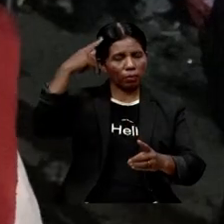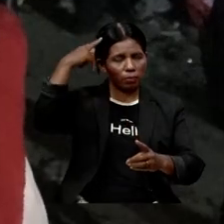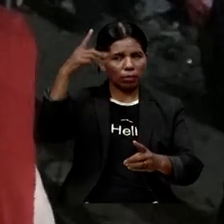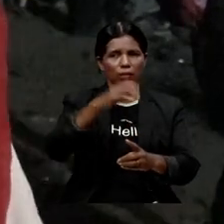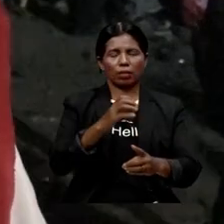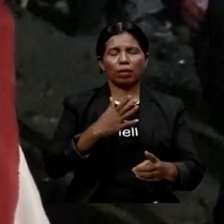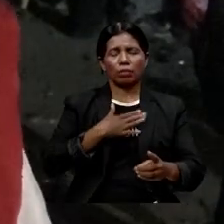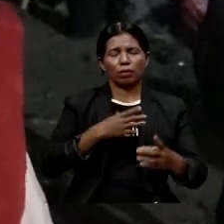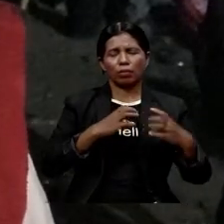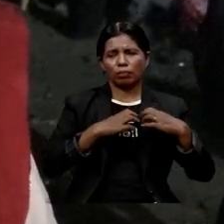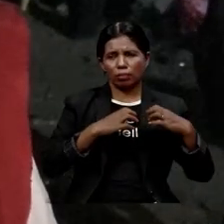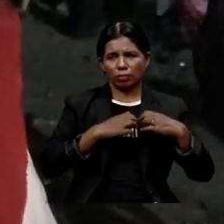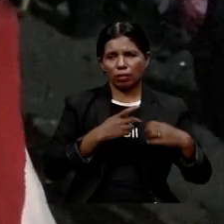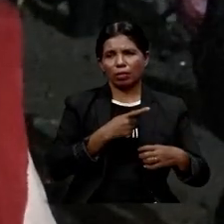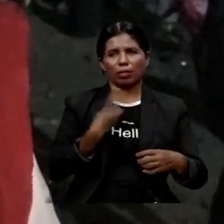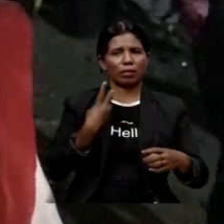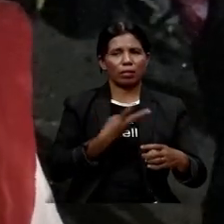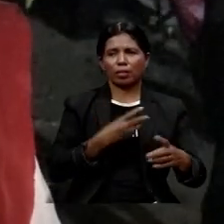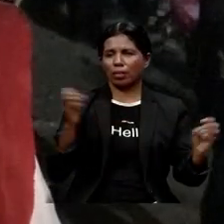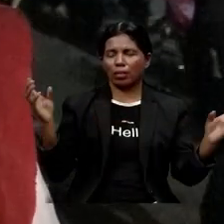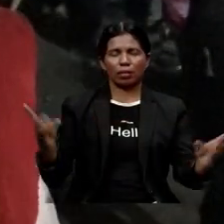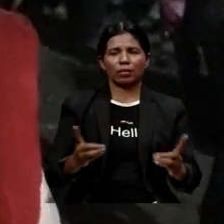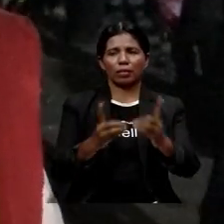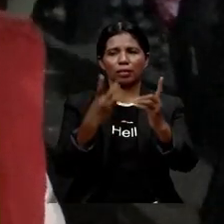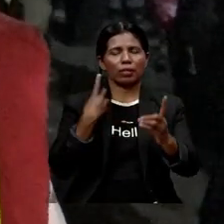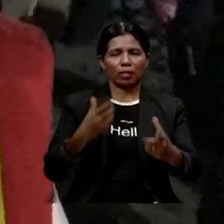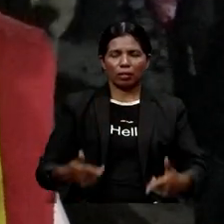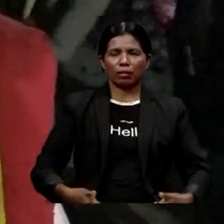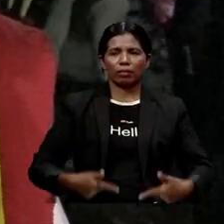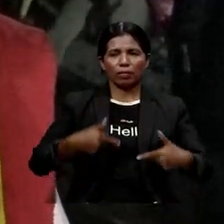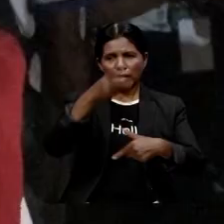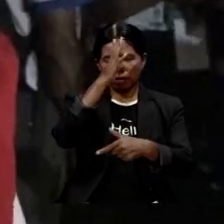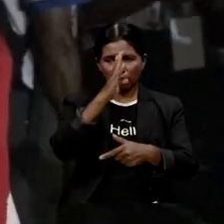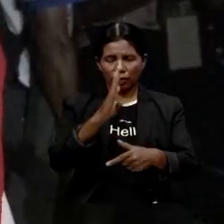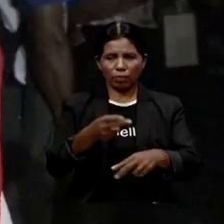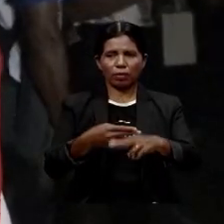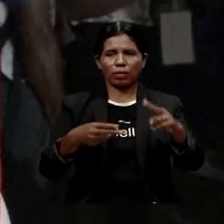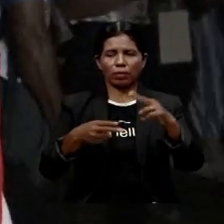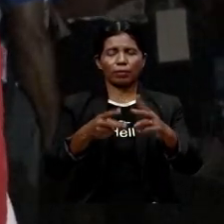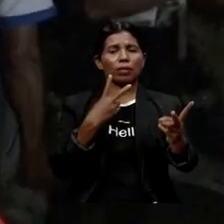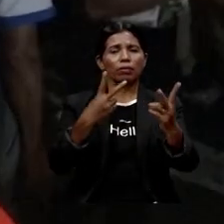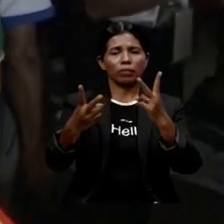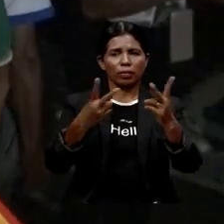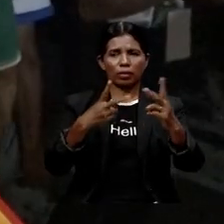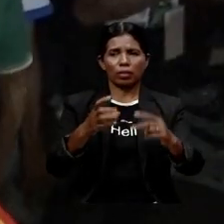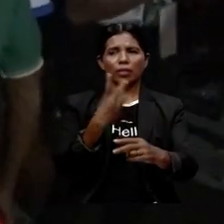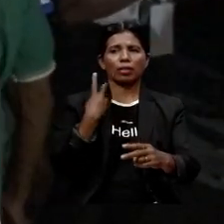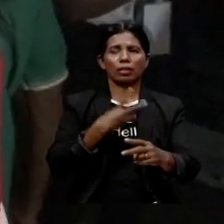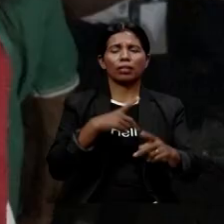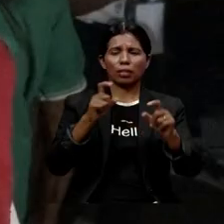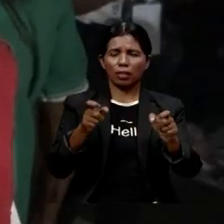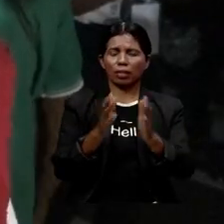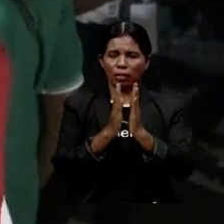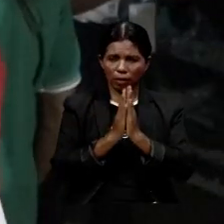ne moras que ta halo ita la hasoro malo tan tamba tene vida ne hamaro ma fiera ho si visita ida ne te tene reza ba